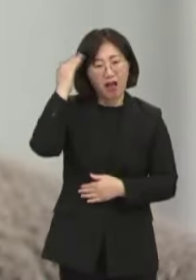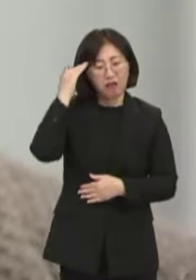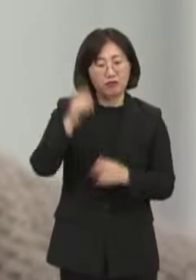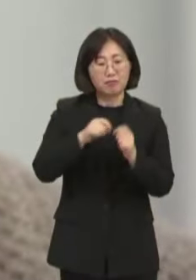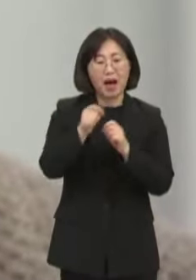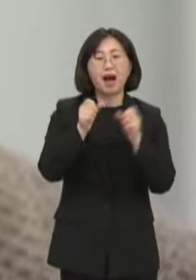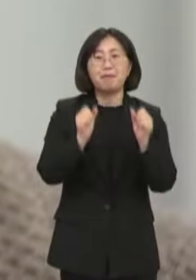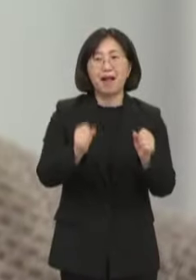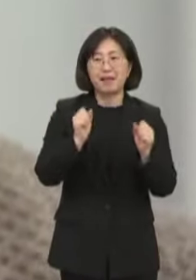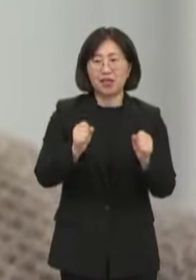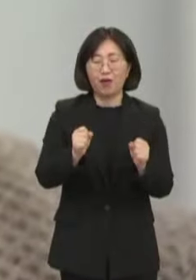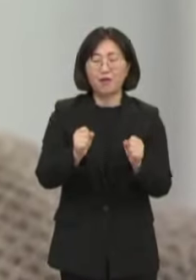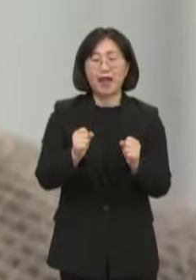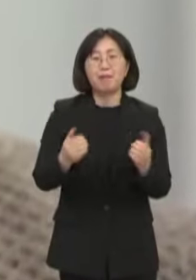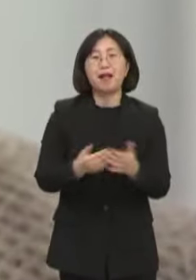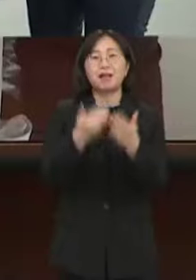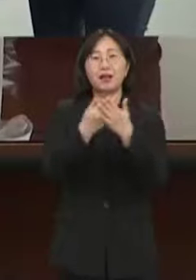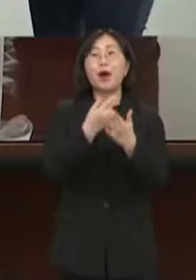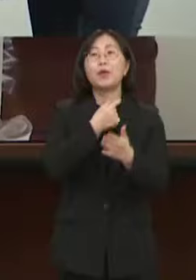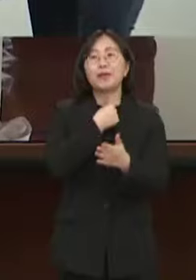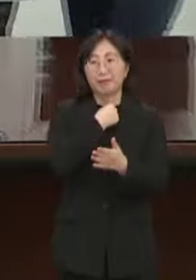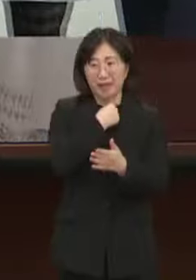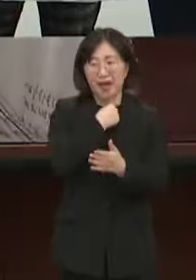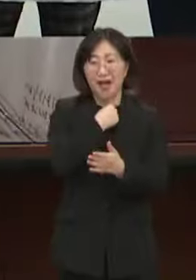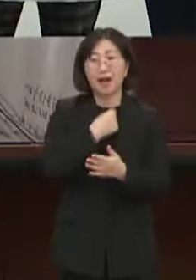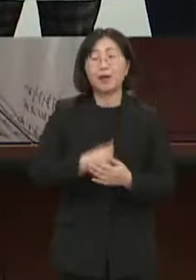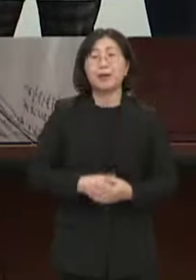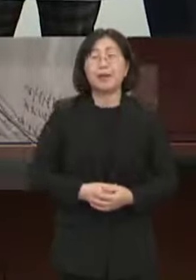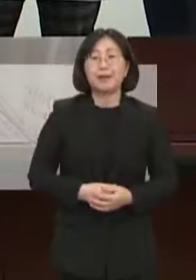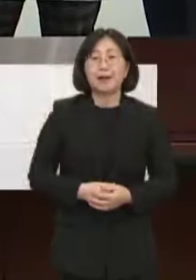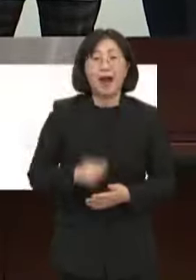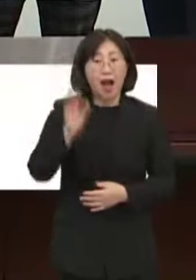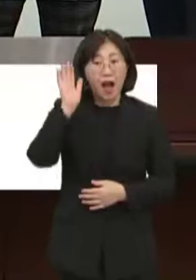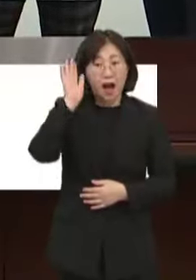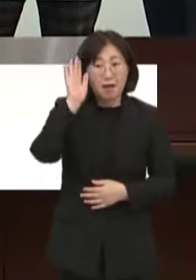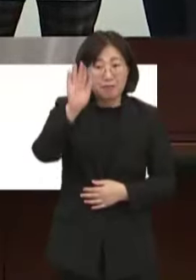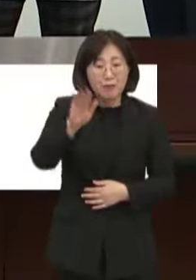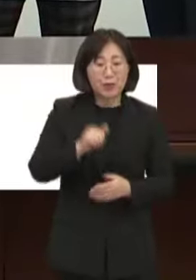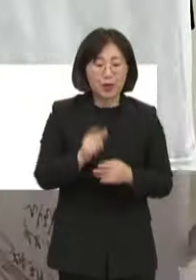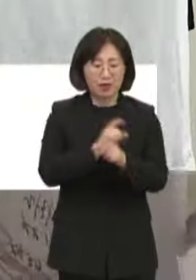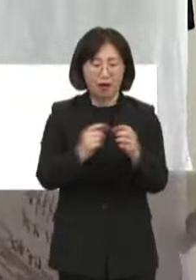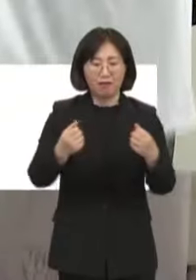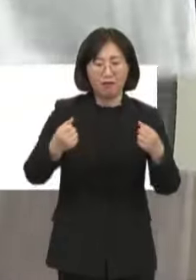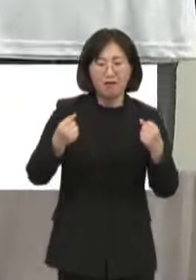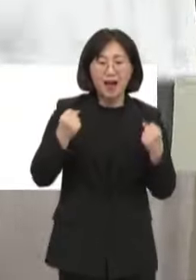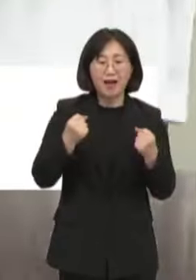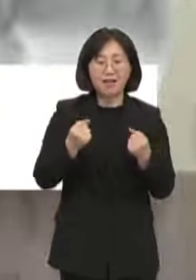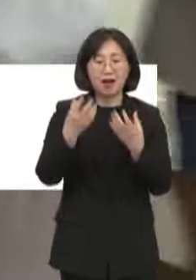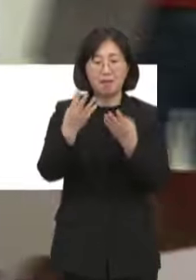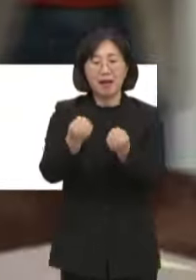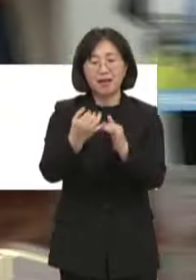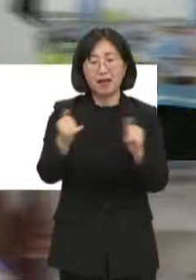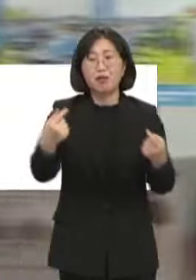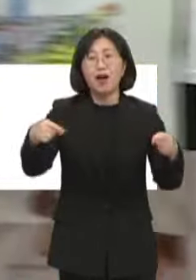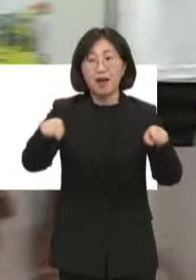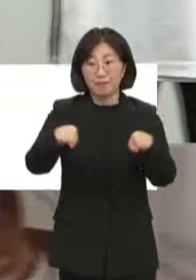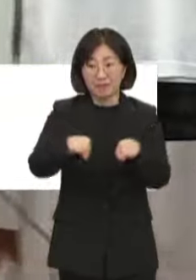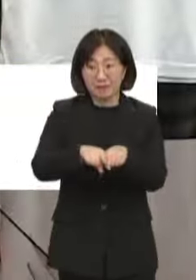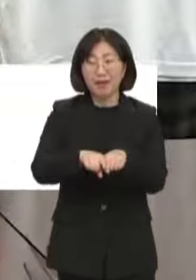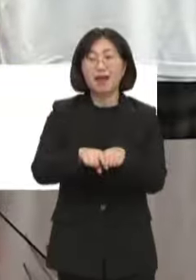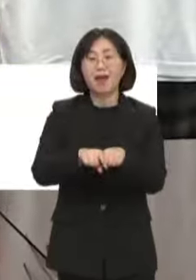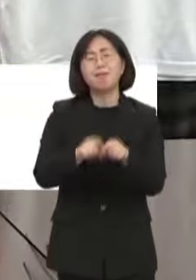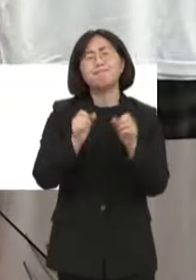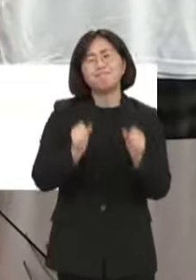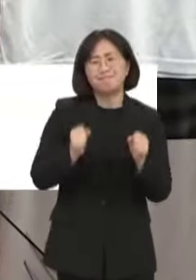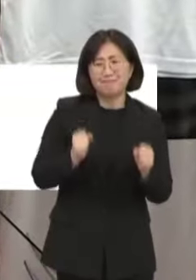꿈을 향해 또다시 달려갑니다. 앞으로는 더 건강해서 또 많은 사람들하고 같이 뛸